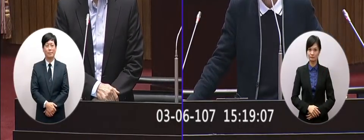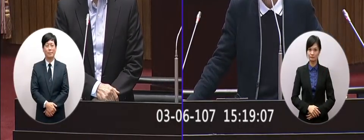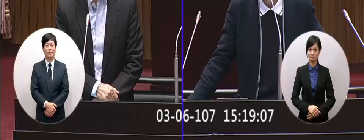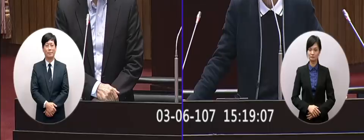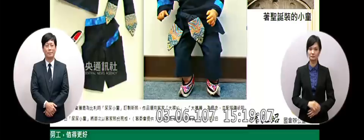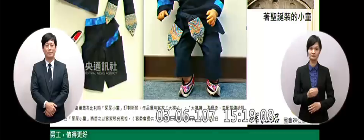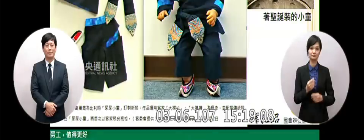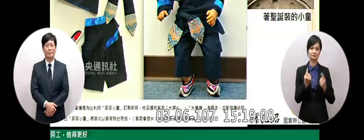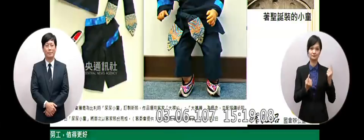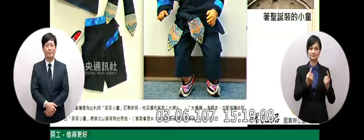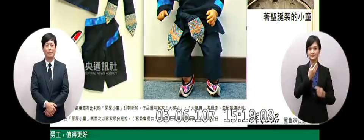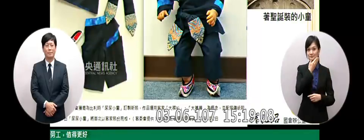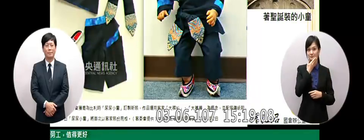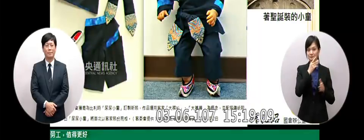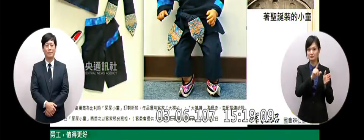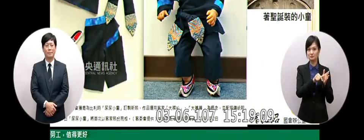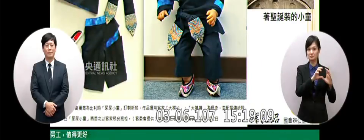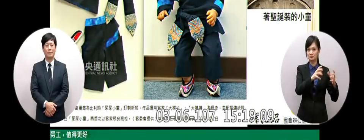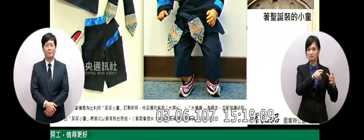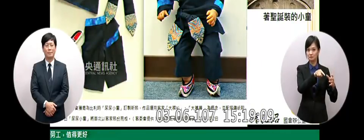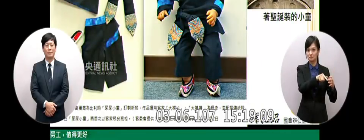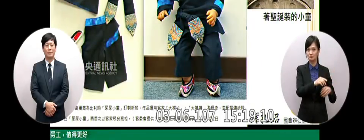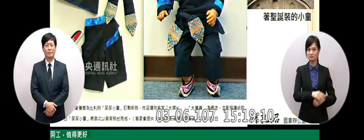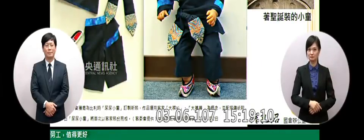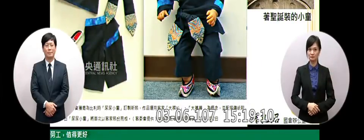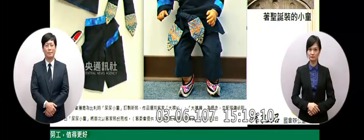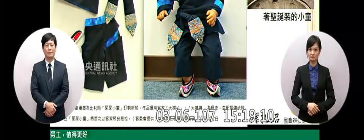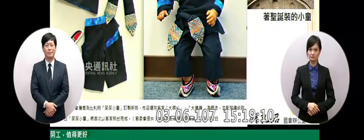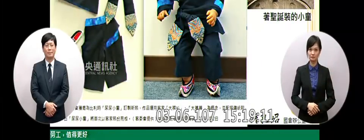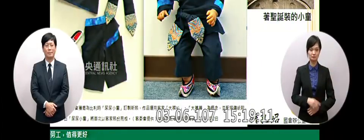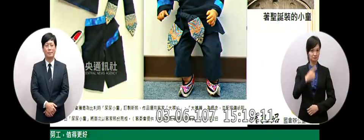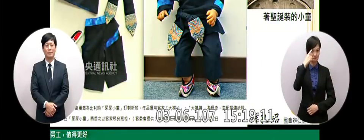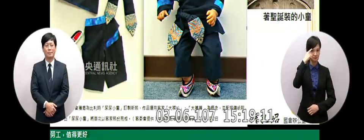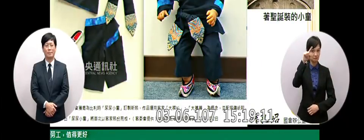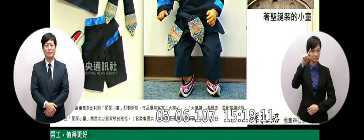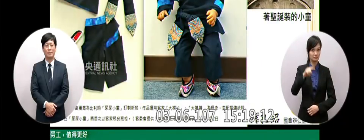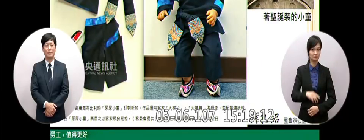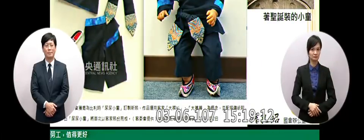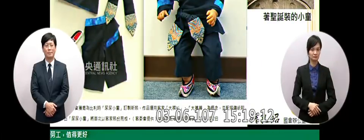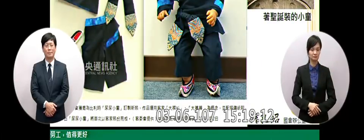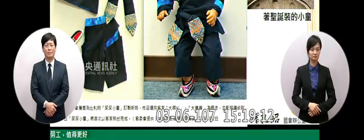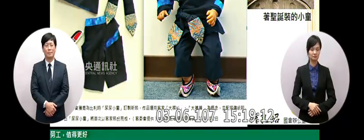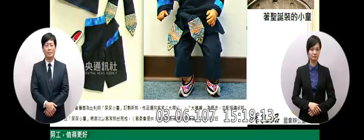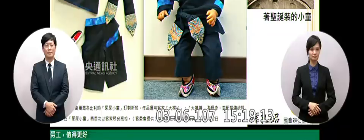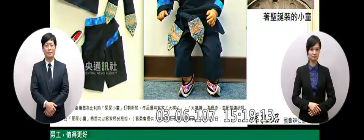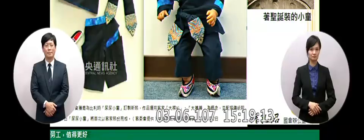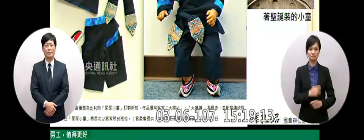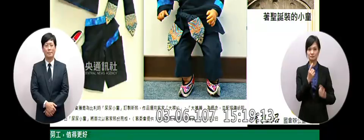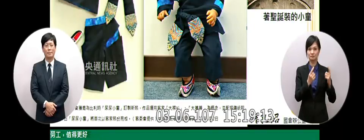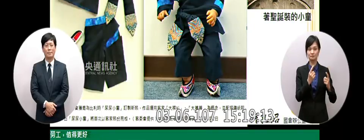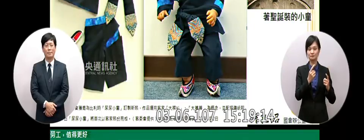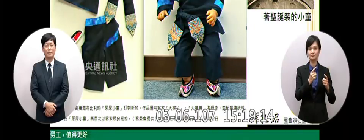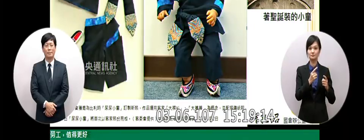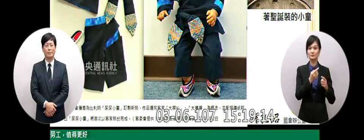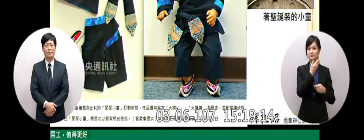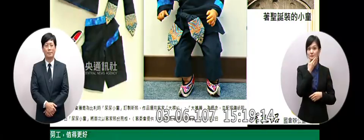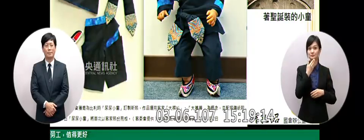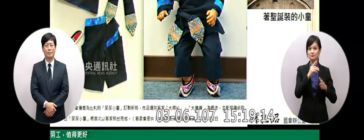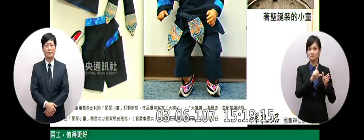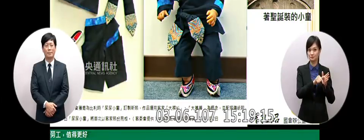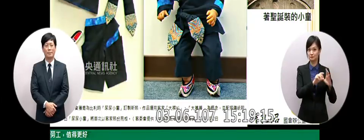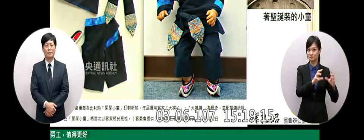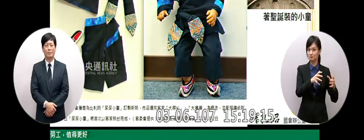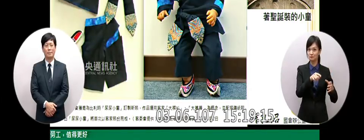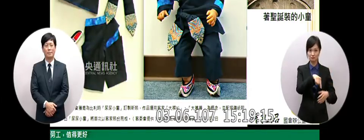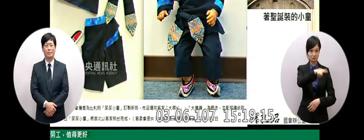比利时，也摆看过你，好吧？明天在比利时，我们都知